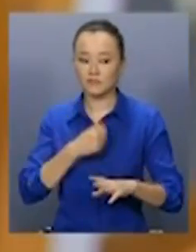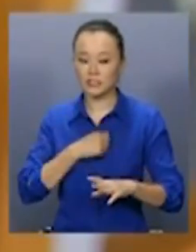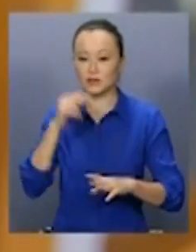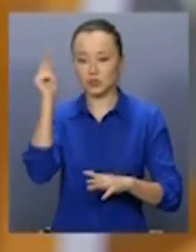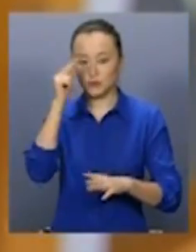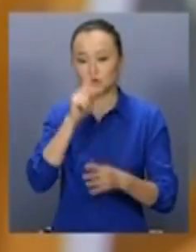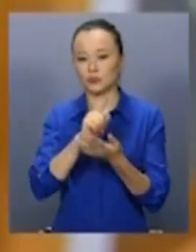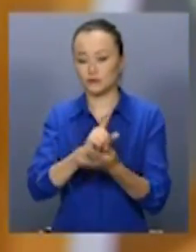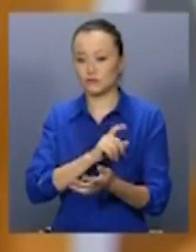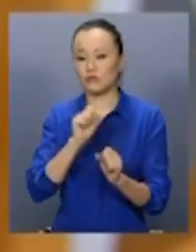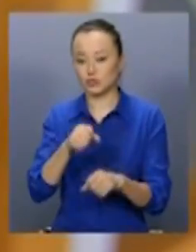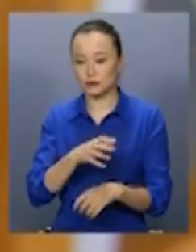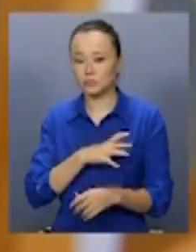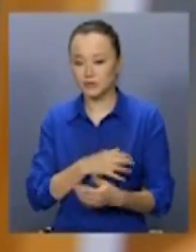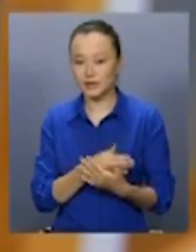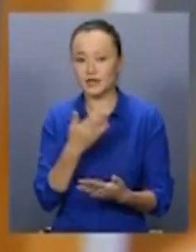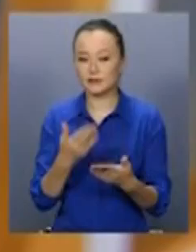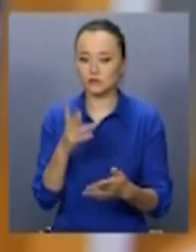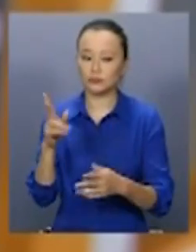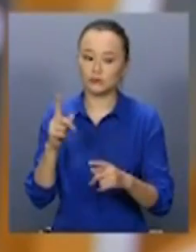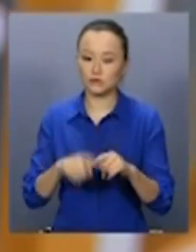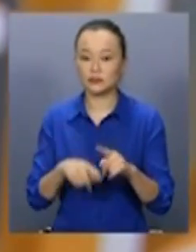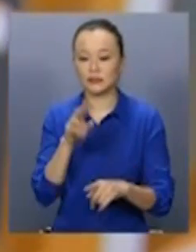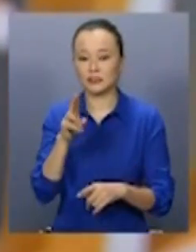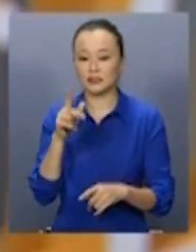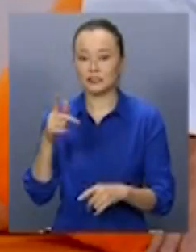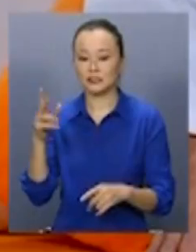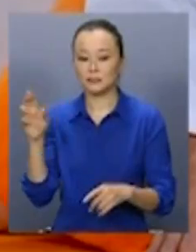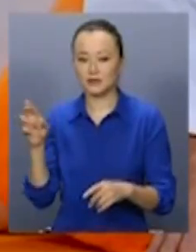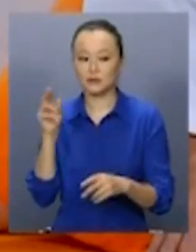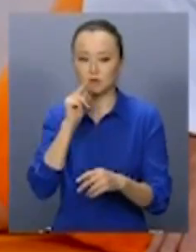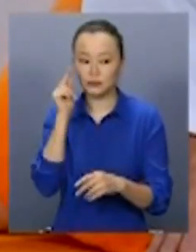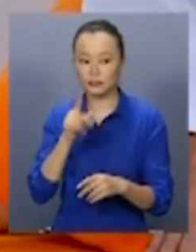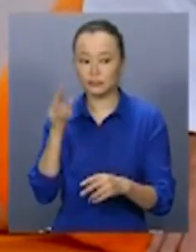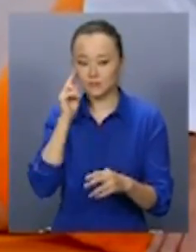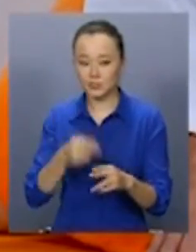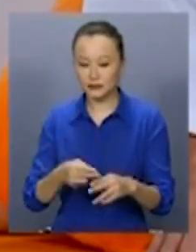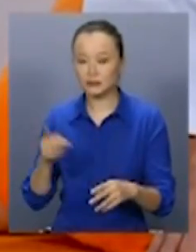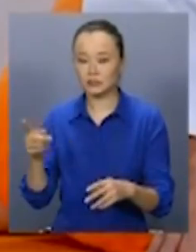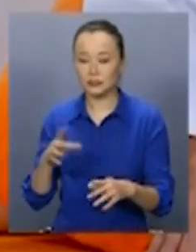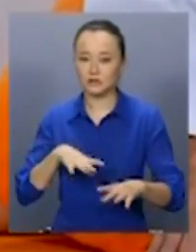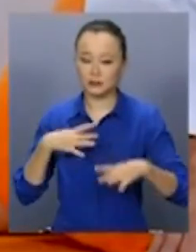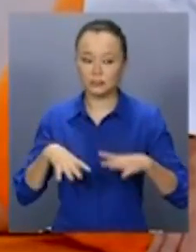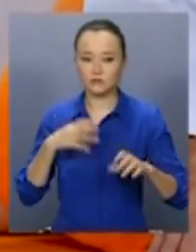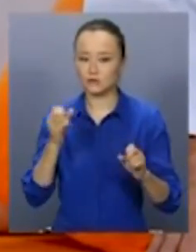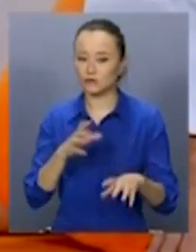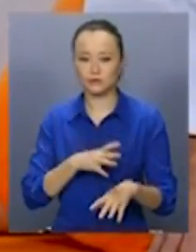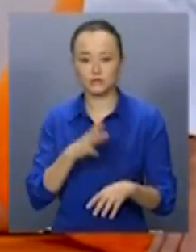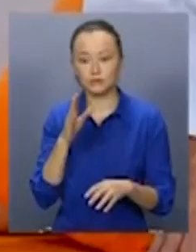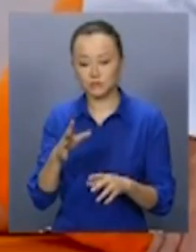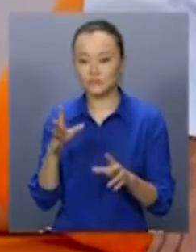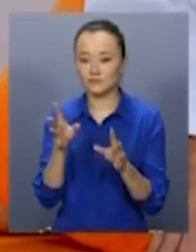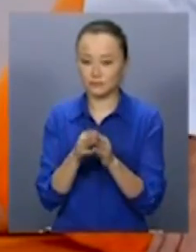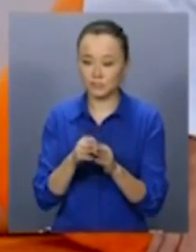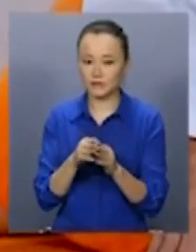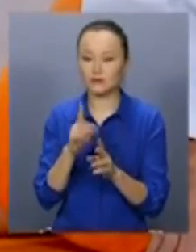түрі. Егер біреудің туысы КГБ-де істесе, ол барып, бауыры барып, сол жерде шұғылдануы мүмкін. Енді былай жалпы